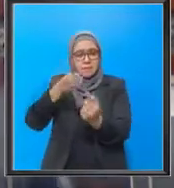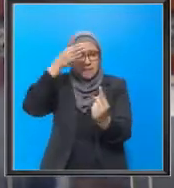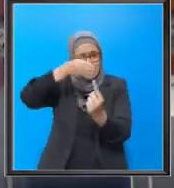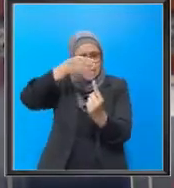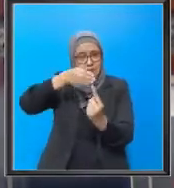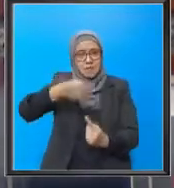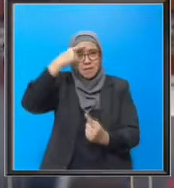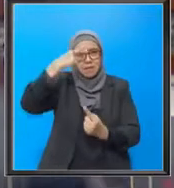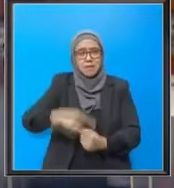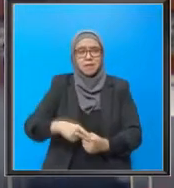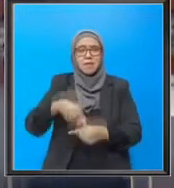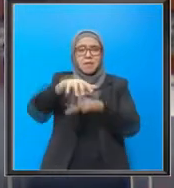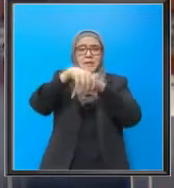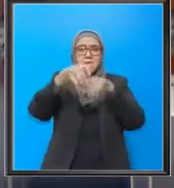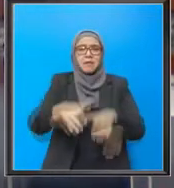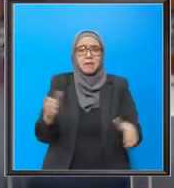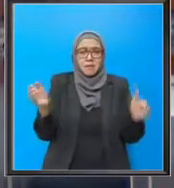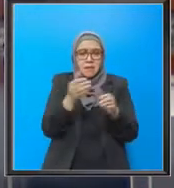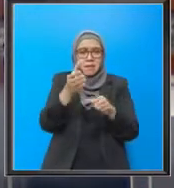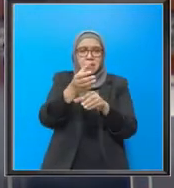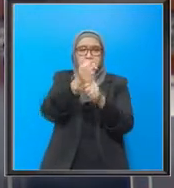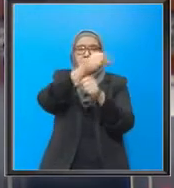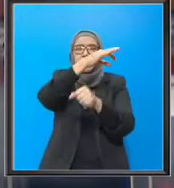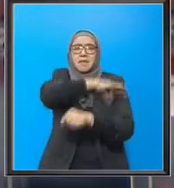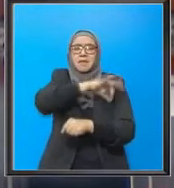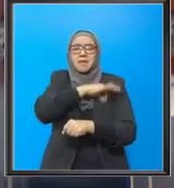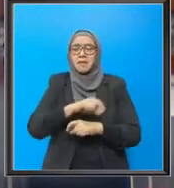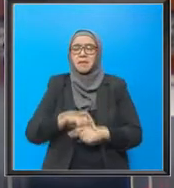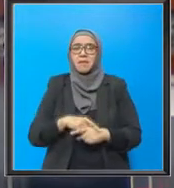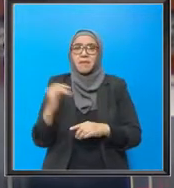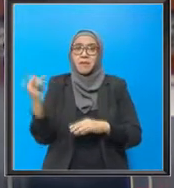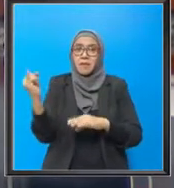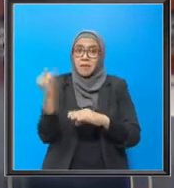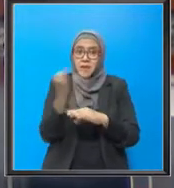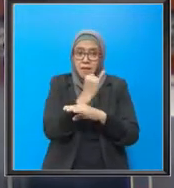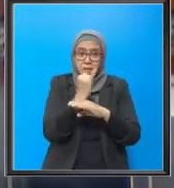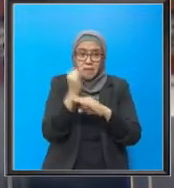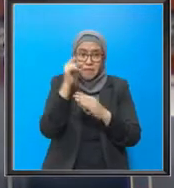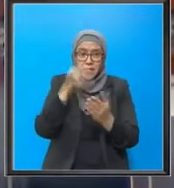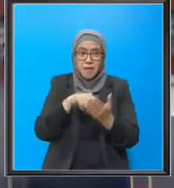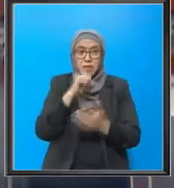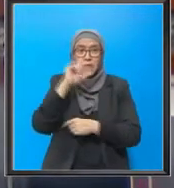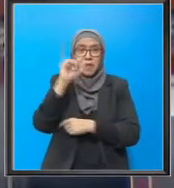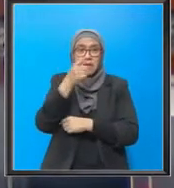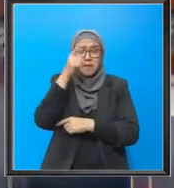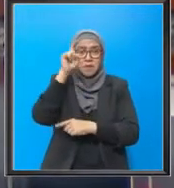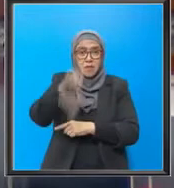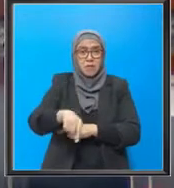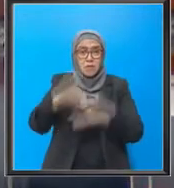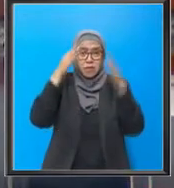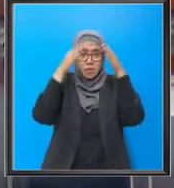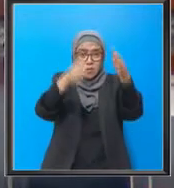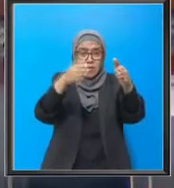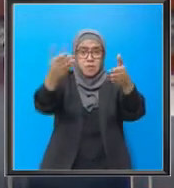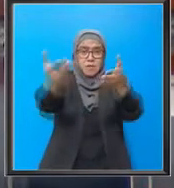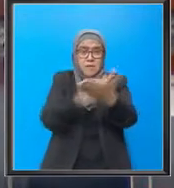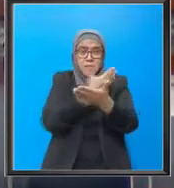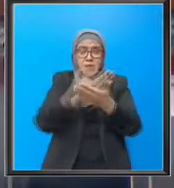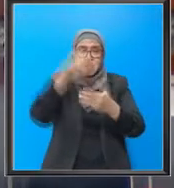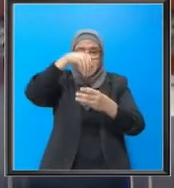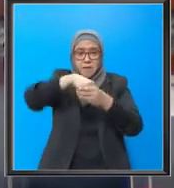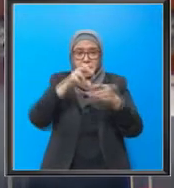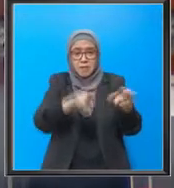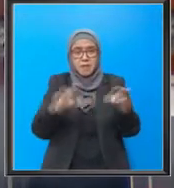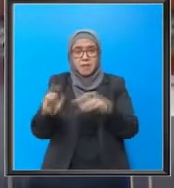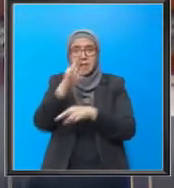90-200 industri tanaman ternakkan perikanan tidak sendiri saja memerlukan alat 7 baru dalam merancang Aren